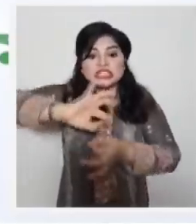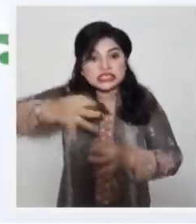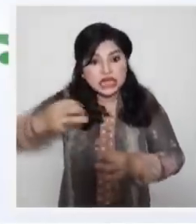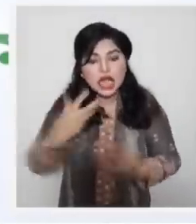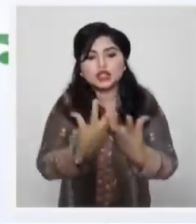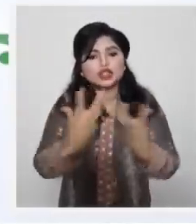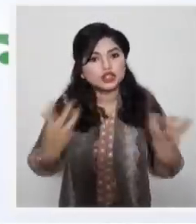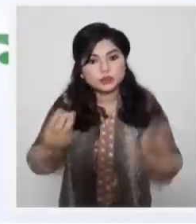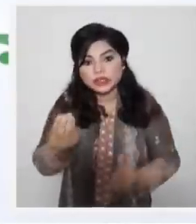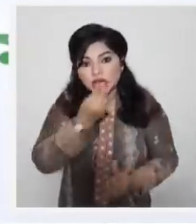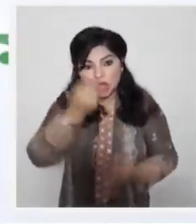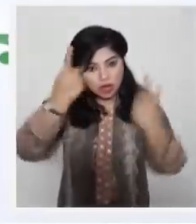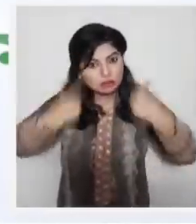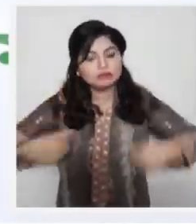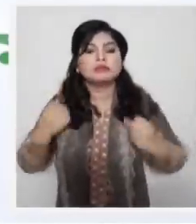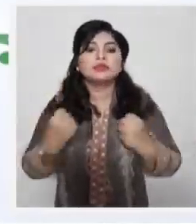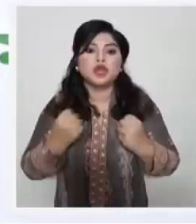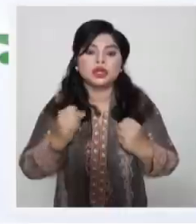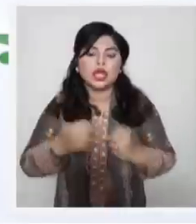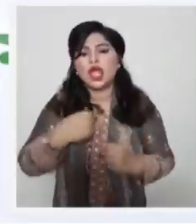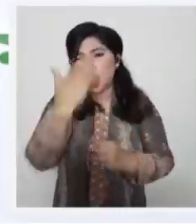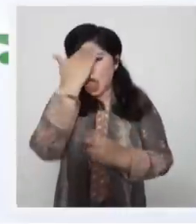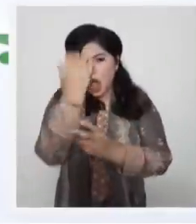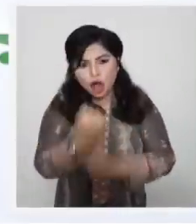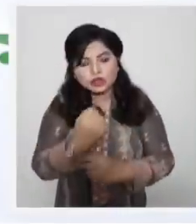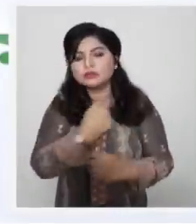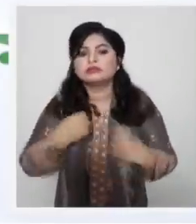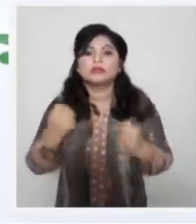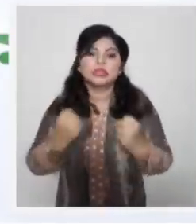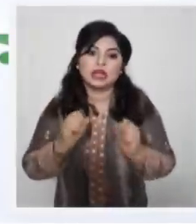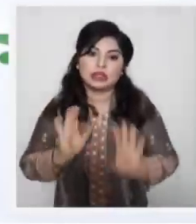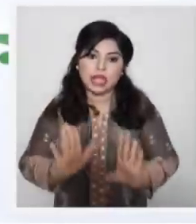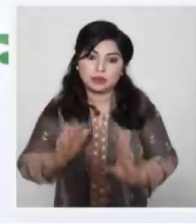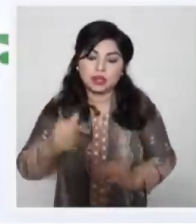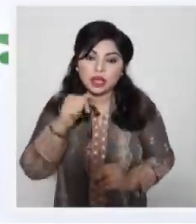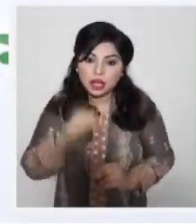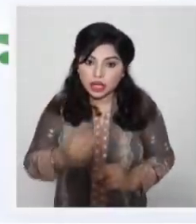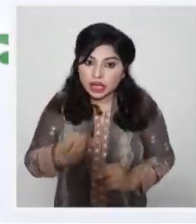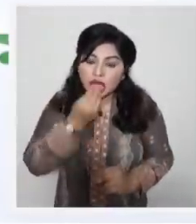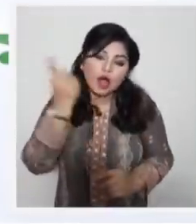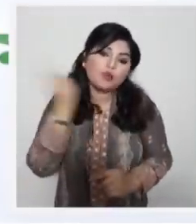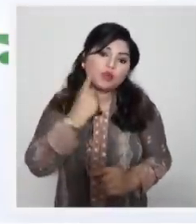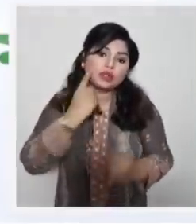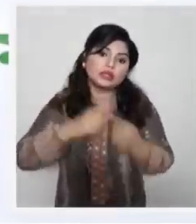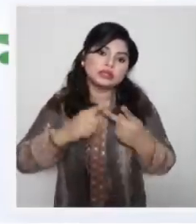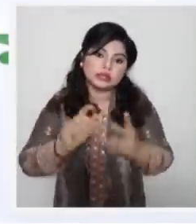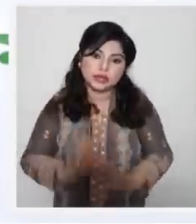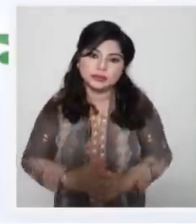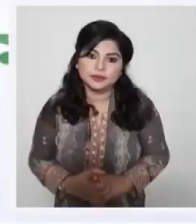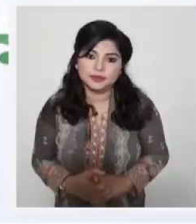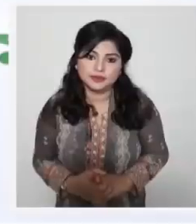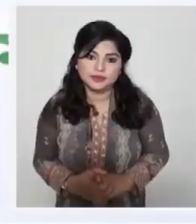সমৃদ্ধ প্রোটিন খাবারের তালিকায় যেন অবশ্যই থাকে এবং টাটকা শাকসবজি ফলমূল যা আমাদের রোগ প্রতিরোধ ক্ষমতাকে বৃদ্ধি করতে সহায়তা